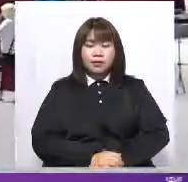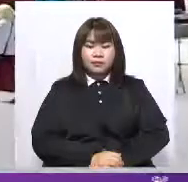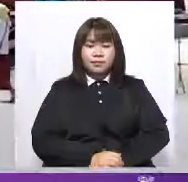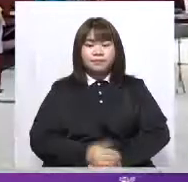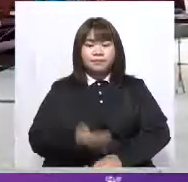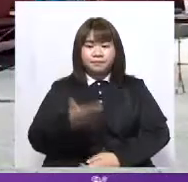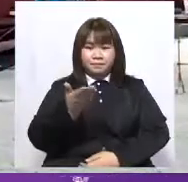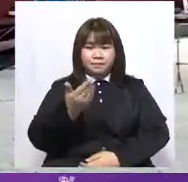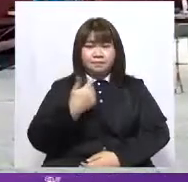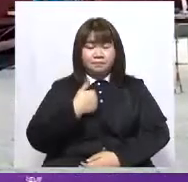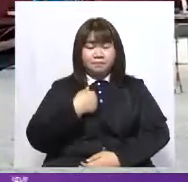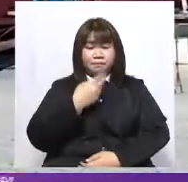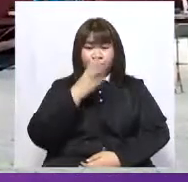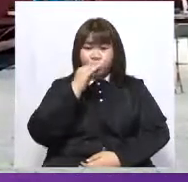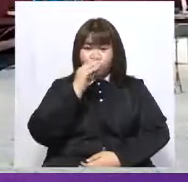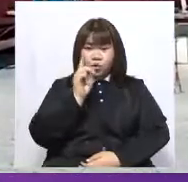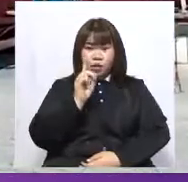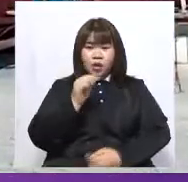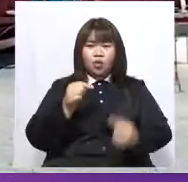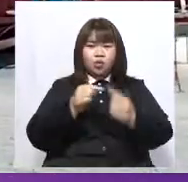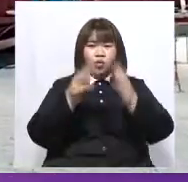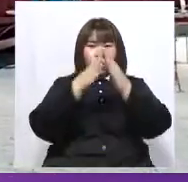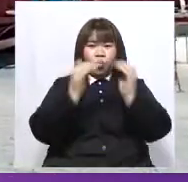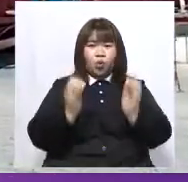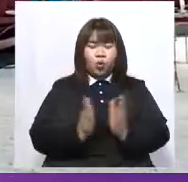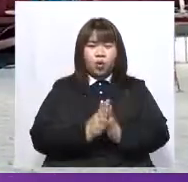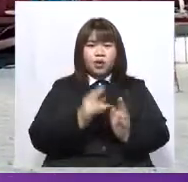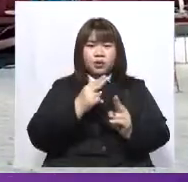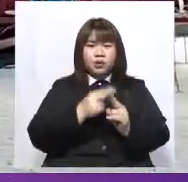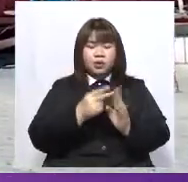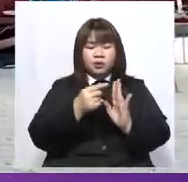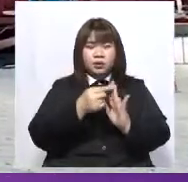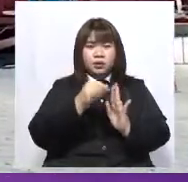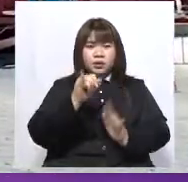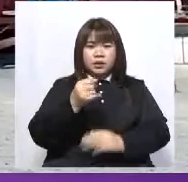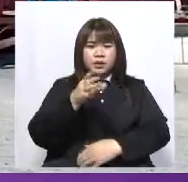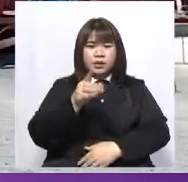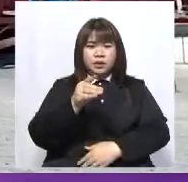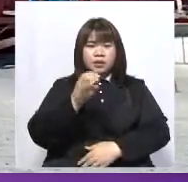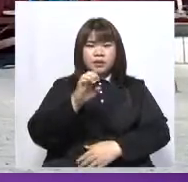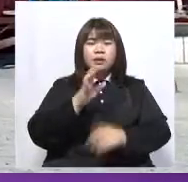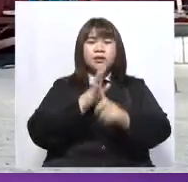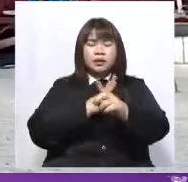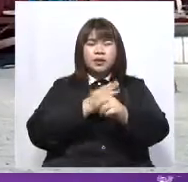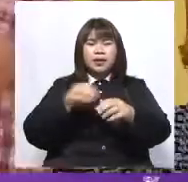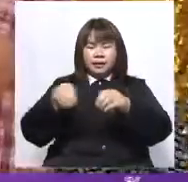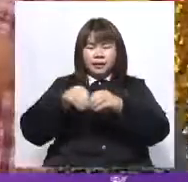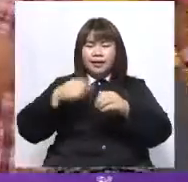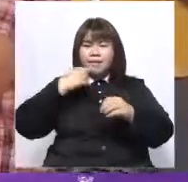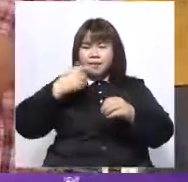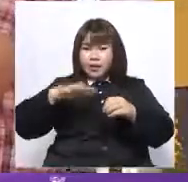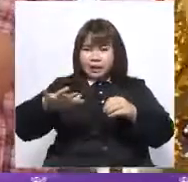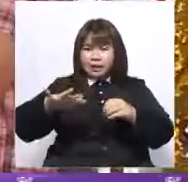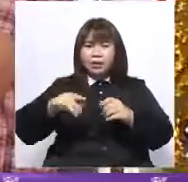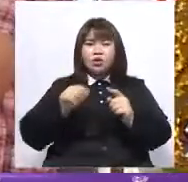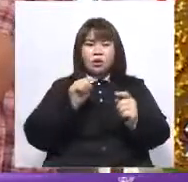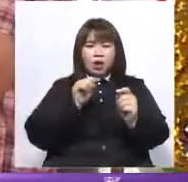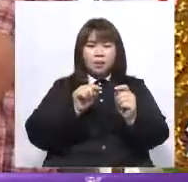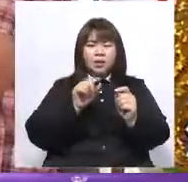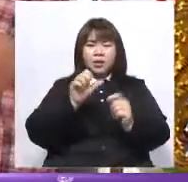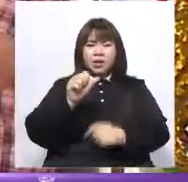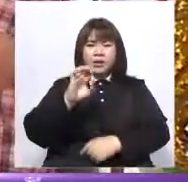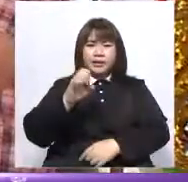สถานที่ที่ผมพูดถึงนั้นก็คือวัดเจดีย์ตั้งอยู่ในอำเภอสิชนไม่ไกลจากหาดขนอมมากนักโดยชาวบ้านเขาต่